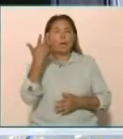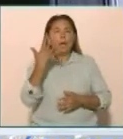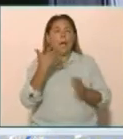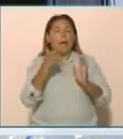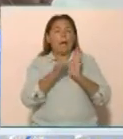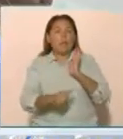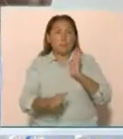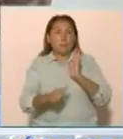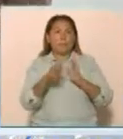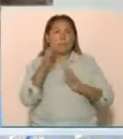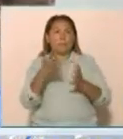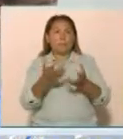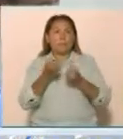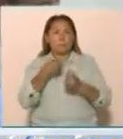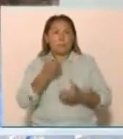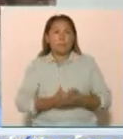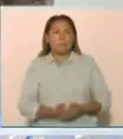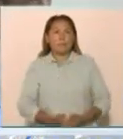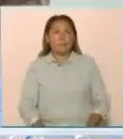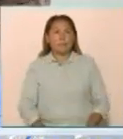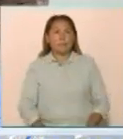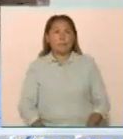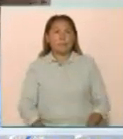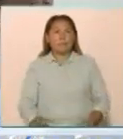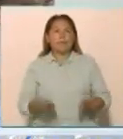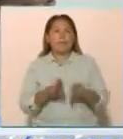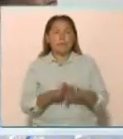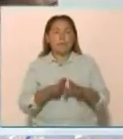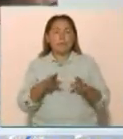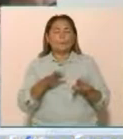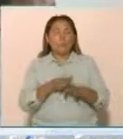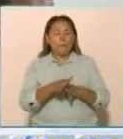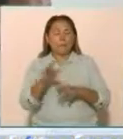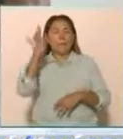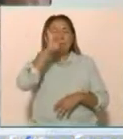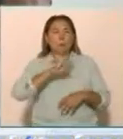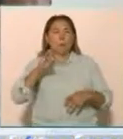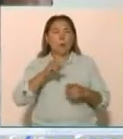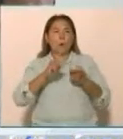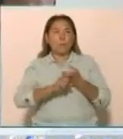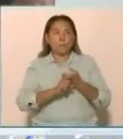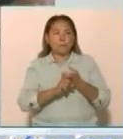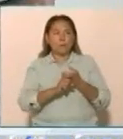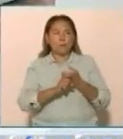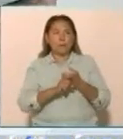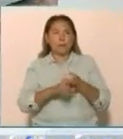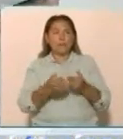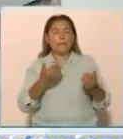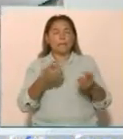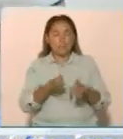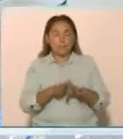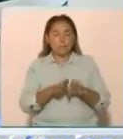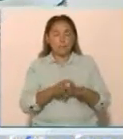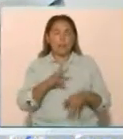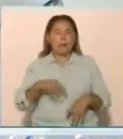пәтер. Бұдан кейін тағы үш үйіміз бар. Дәл осындай жобаменен республикамыз бойынша бұл шара жалғасып жатыр. Аллаға шүкір, биыл